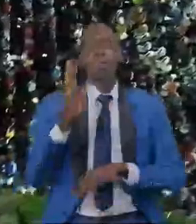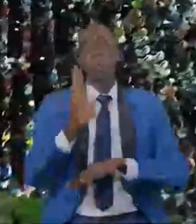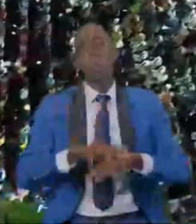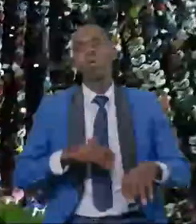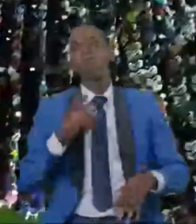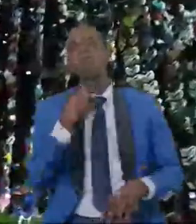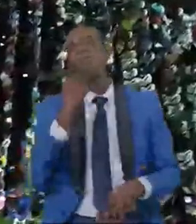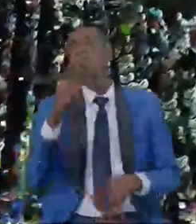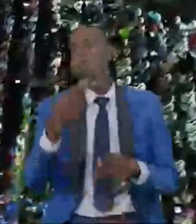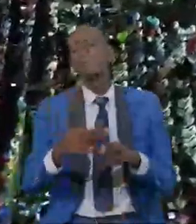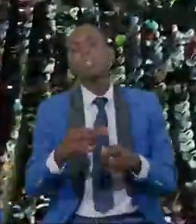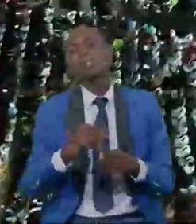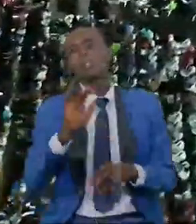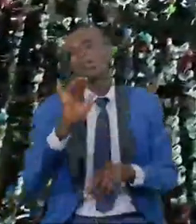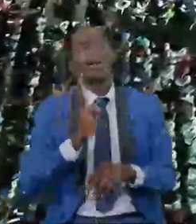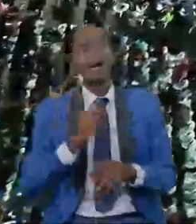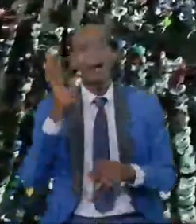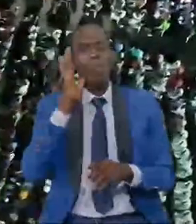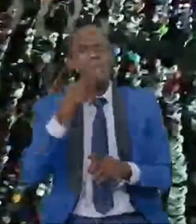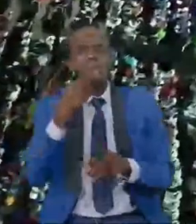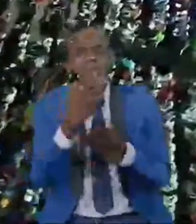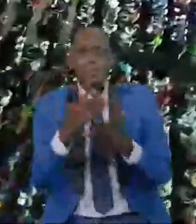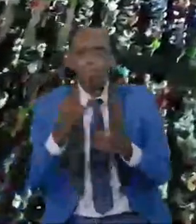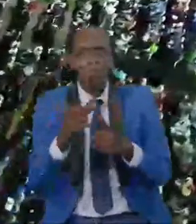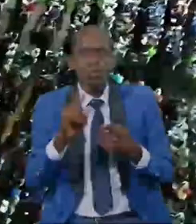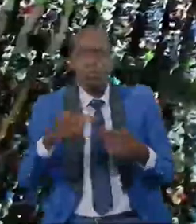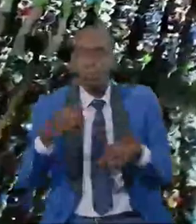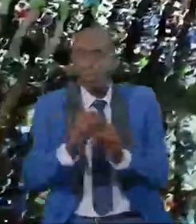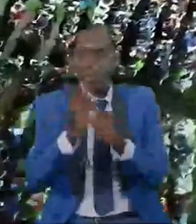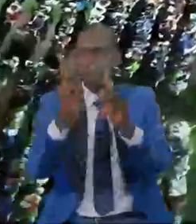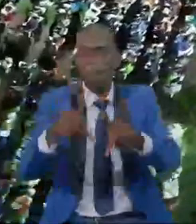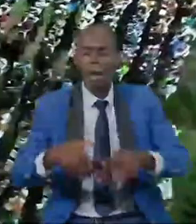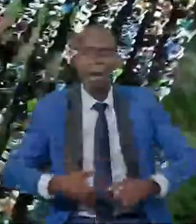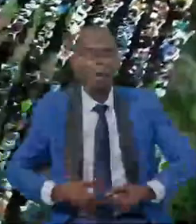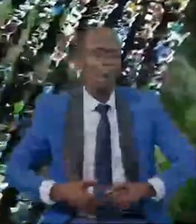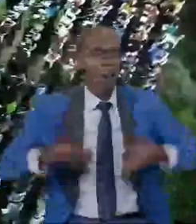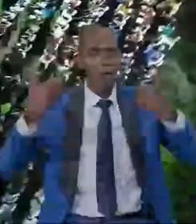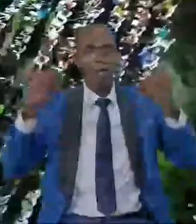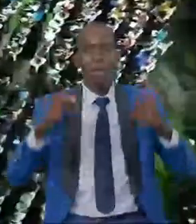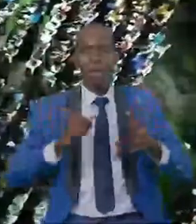Je vais appeler le nom de la personne. Je vais dire quelque chose pour provoquer la personne.